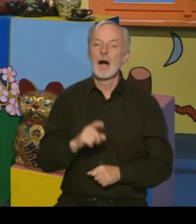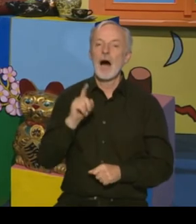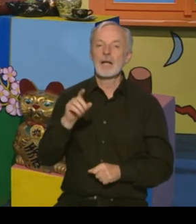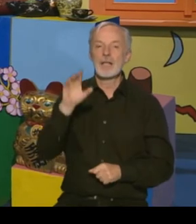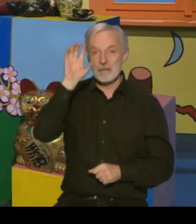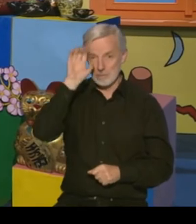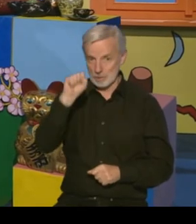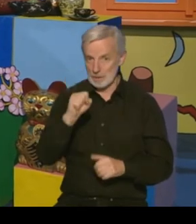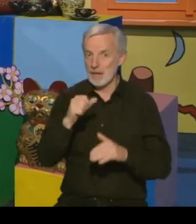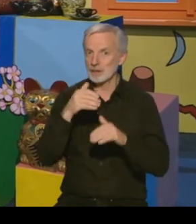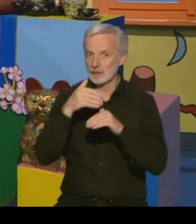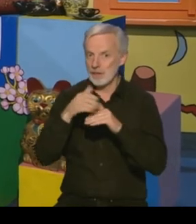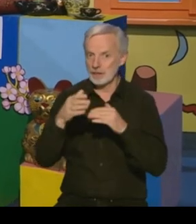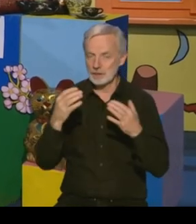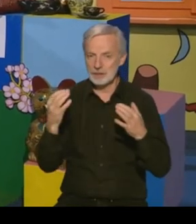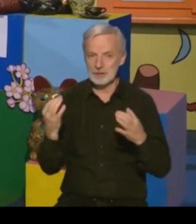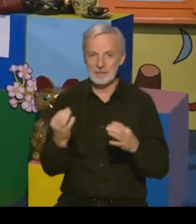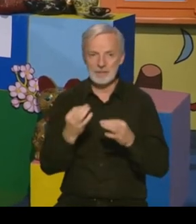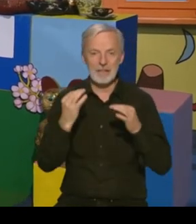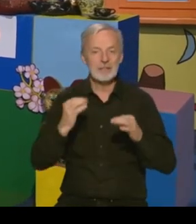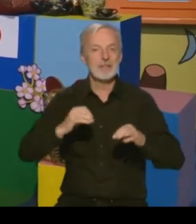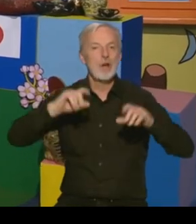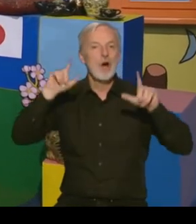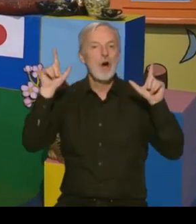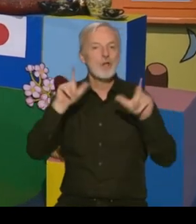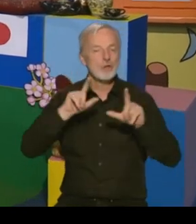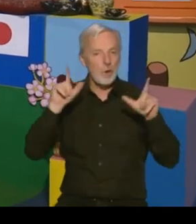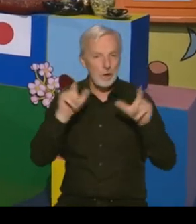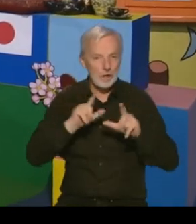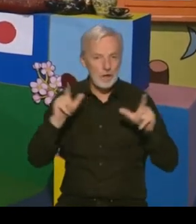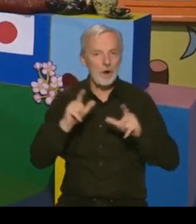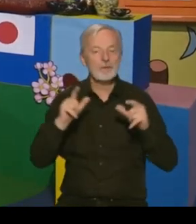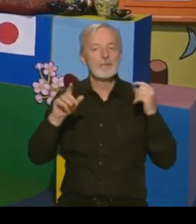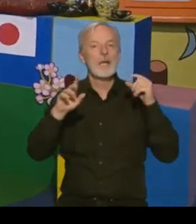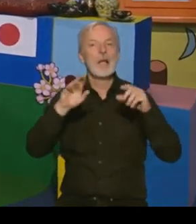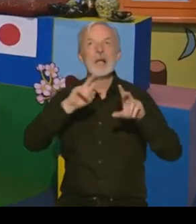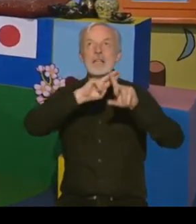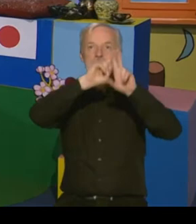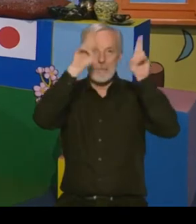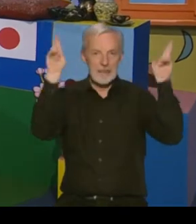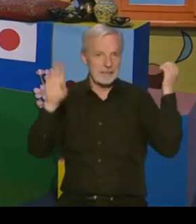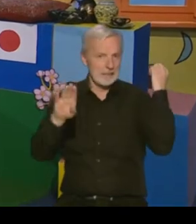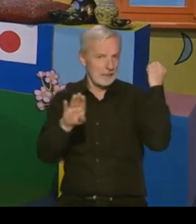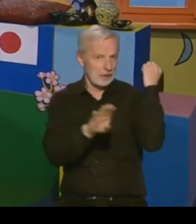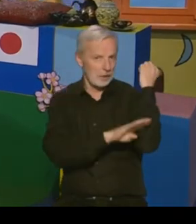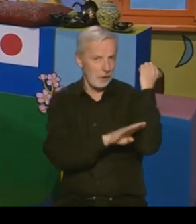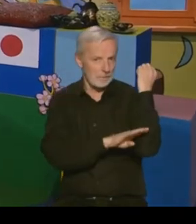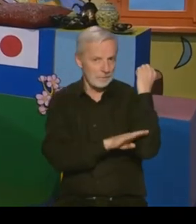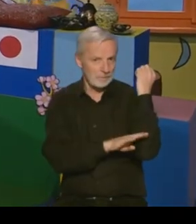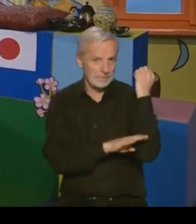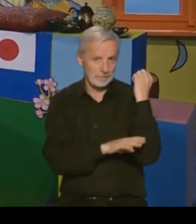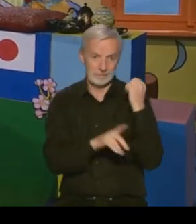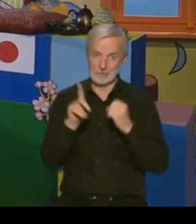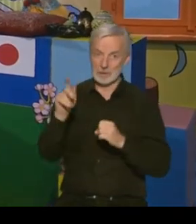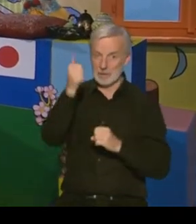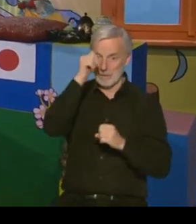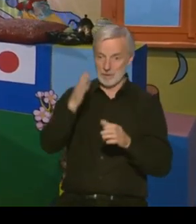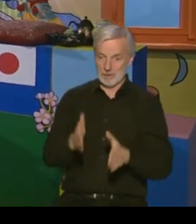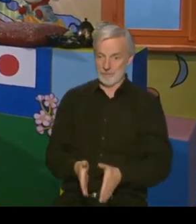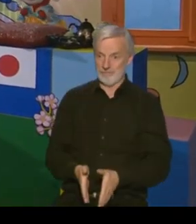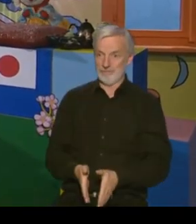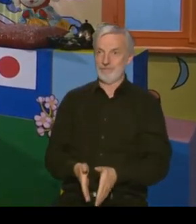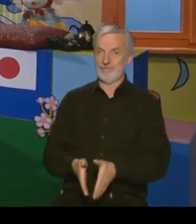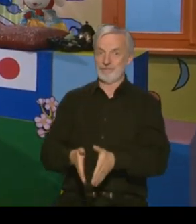ještě něco. Tokijský nebeský strom. Tak se totiž říká téhle věži, která je v